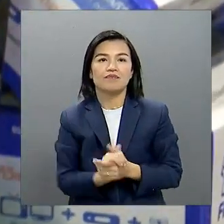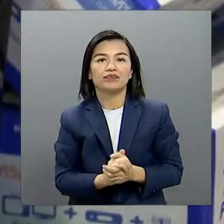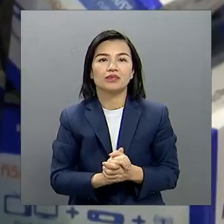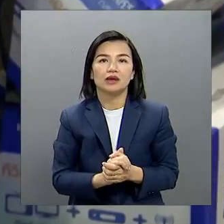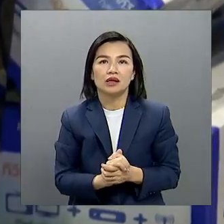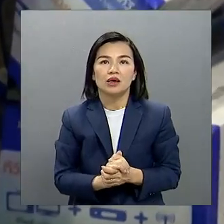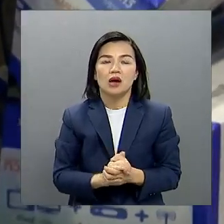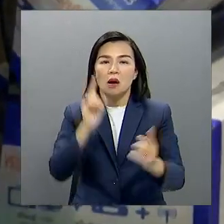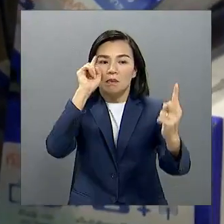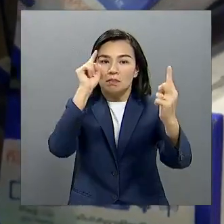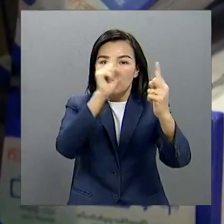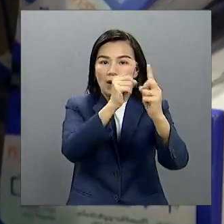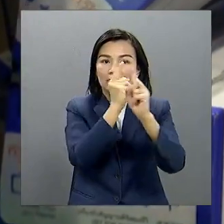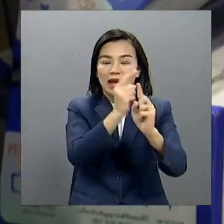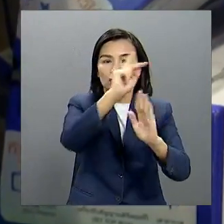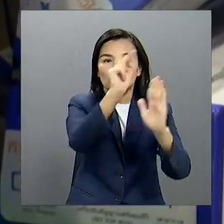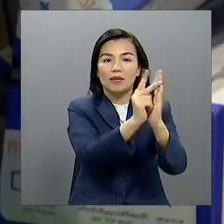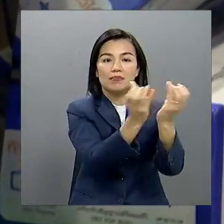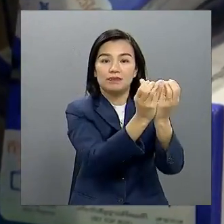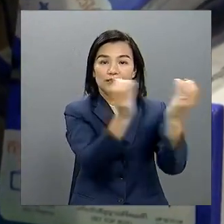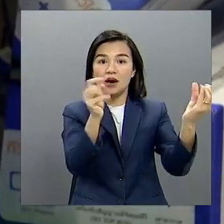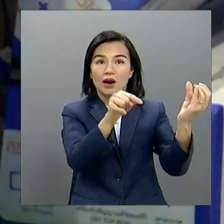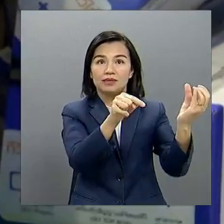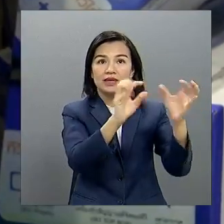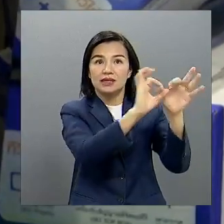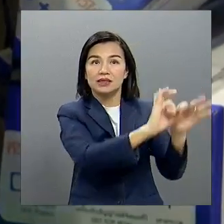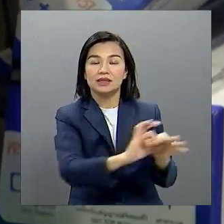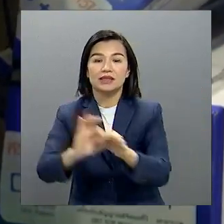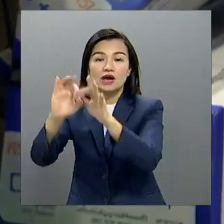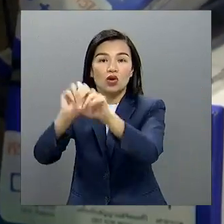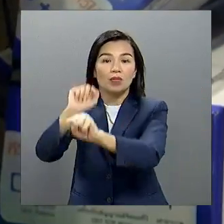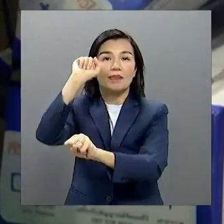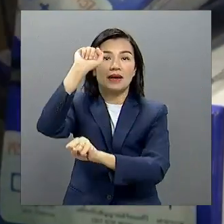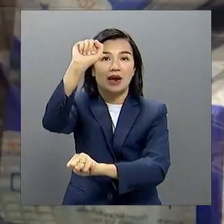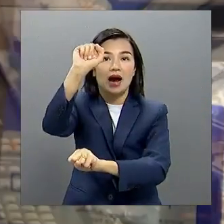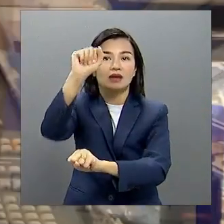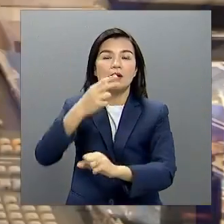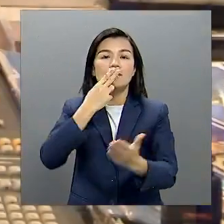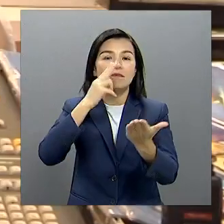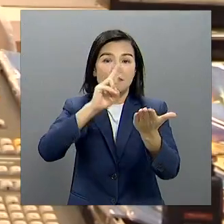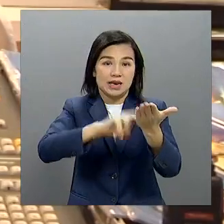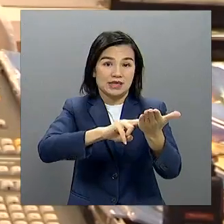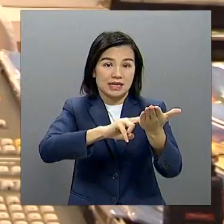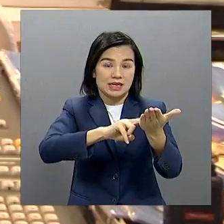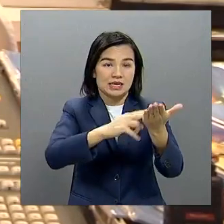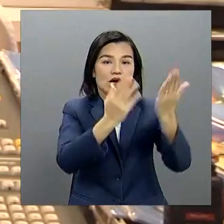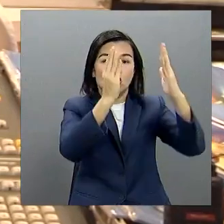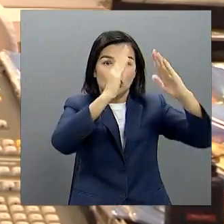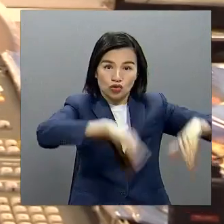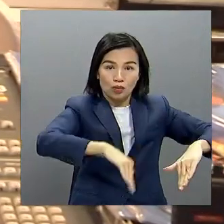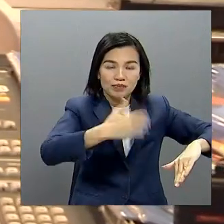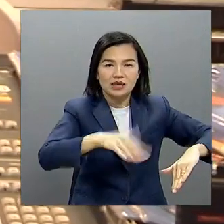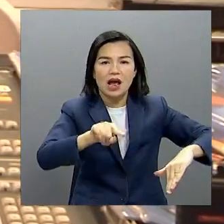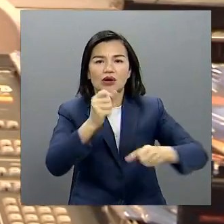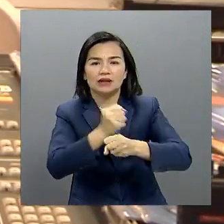รัฐธรรมนูญฉบับดังกล่าวส่งผลให้มีการประกาศให้ยุบกรมไปรษณีย์โทรเลขและจัดตั้งสำนักงานคณะกรรมการกิจการ